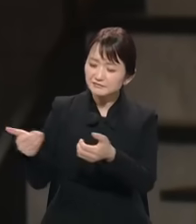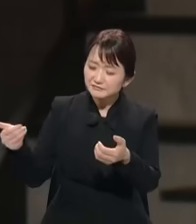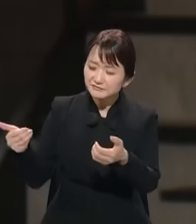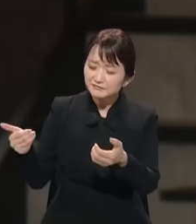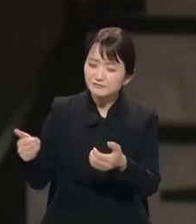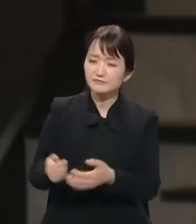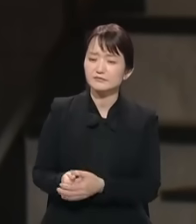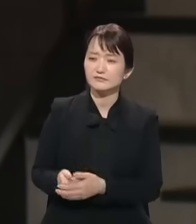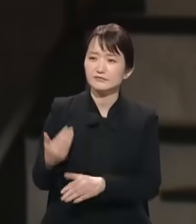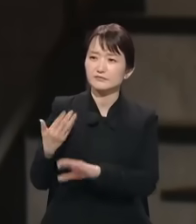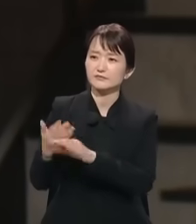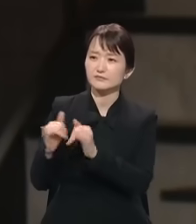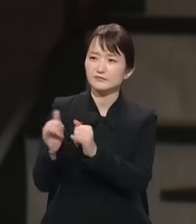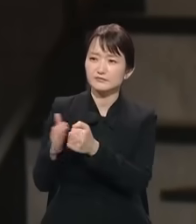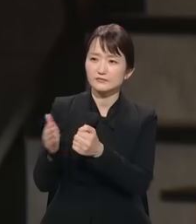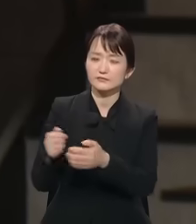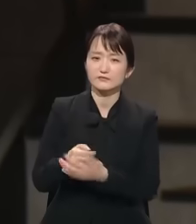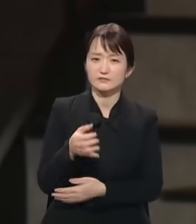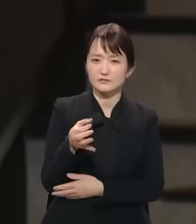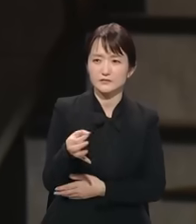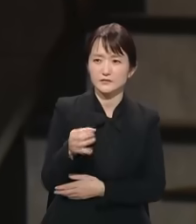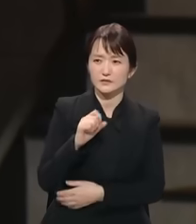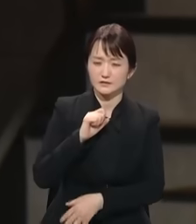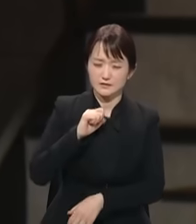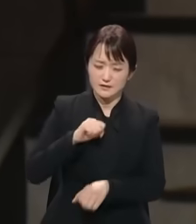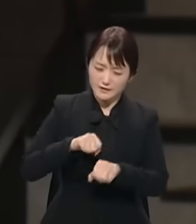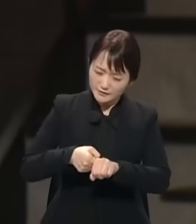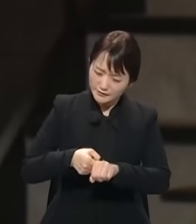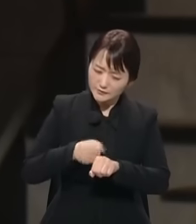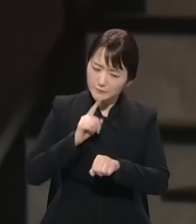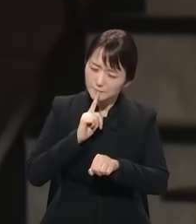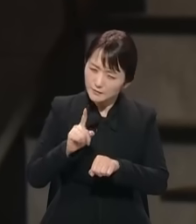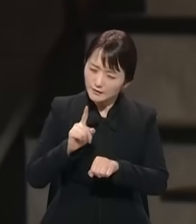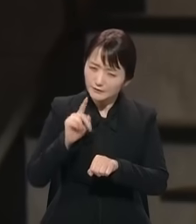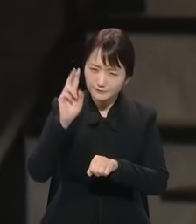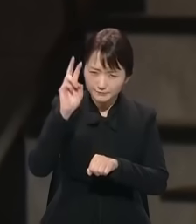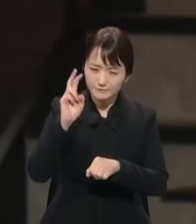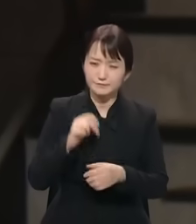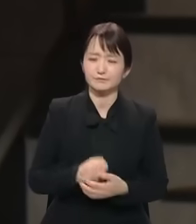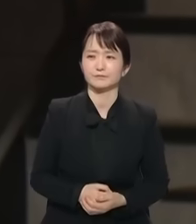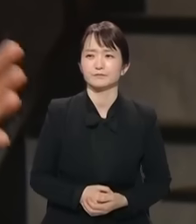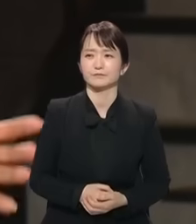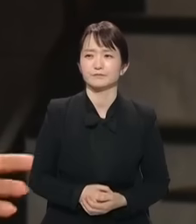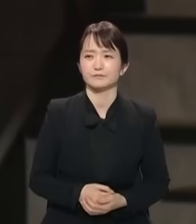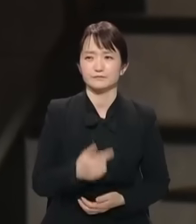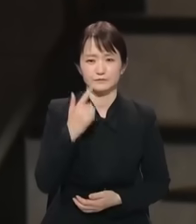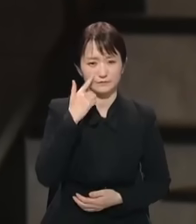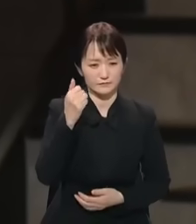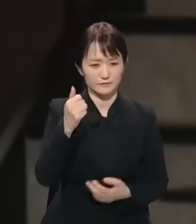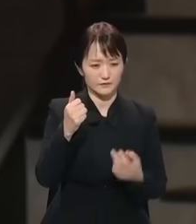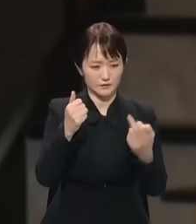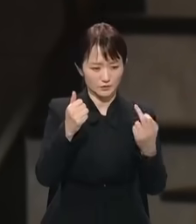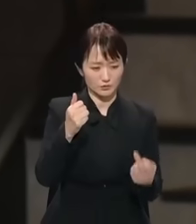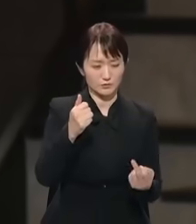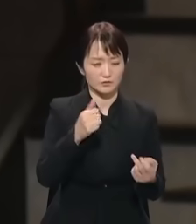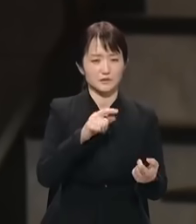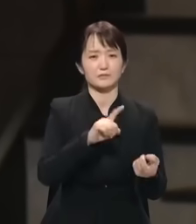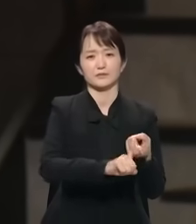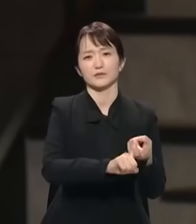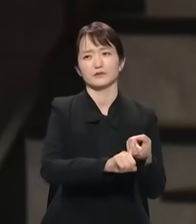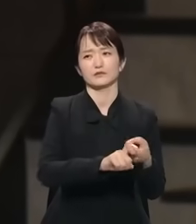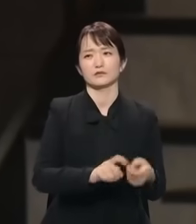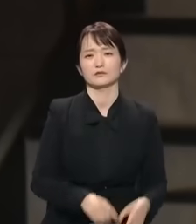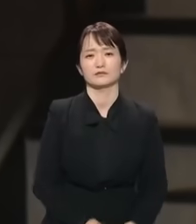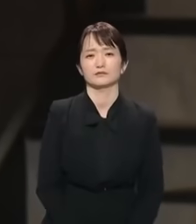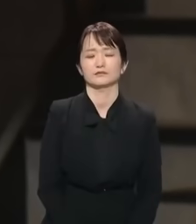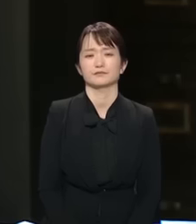남남이니까 이제 와서 돈 얘기를 좀 이렇게 어거지를 부려서 하는 거 아닌가 싶은데 그런데 이제 아버지는 이 동생 편을 든 그런 상황이라고